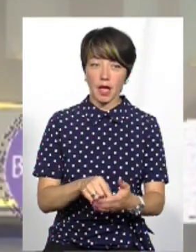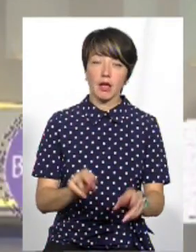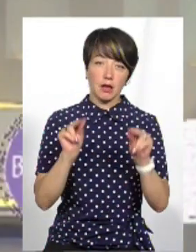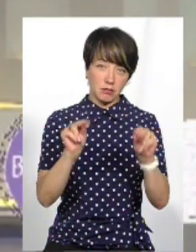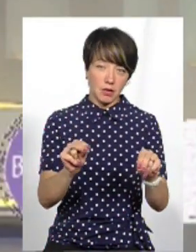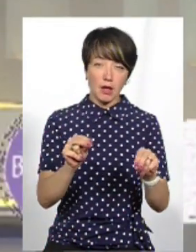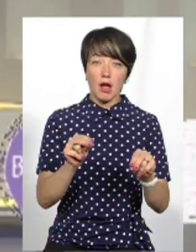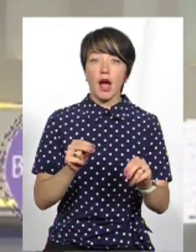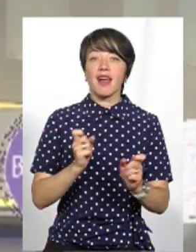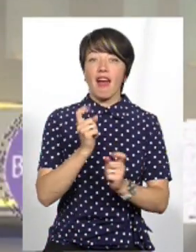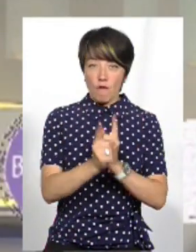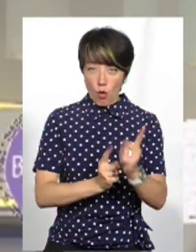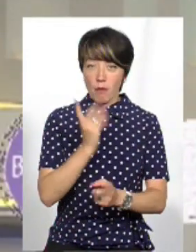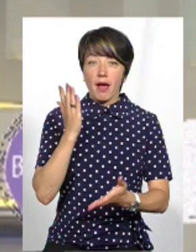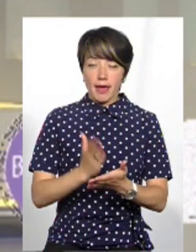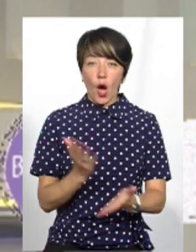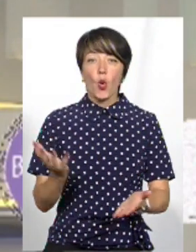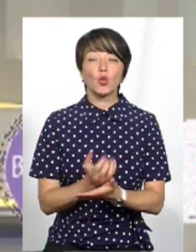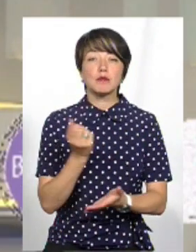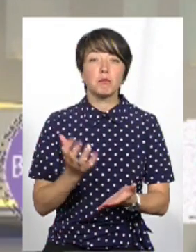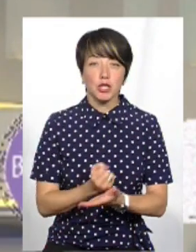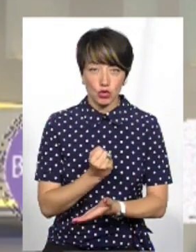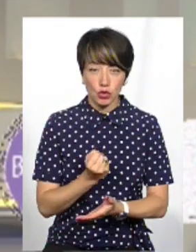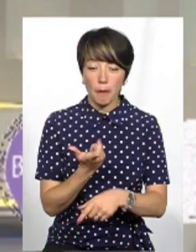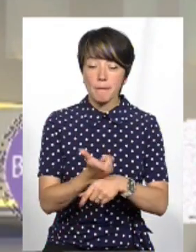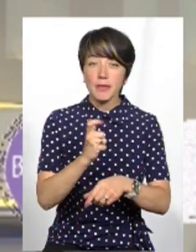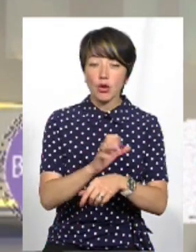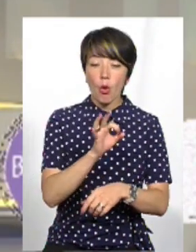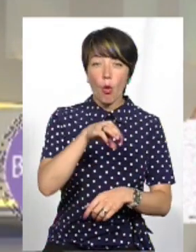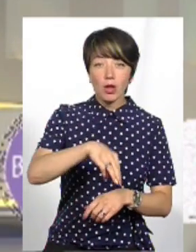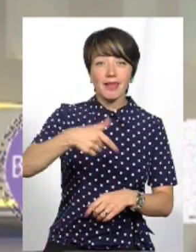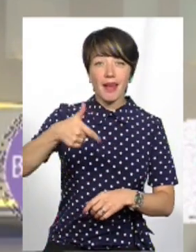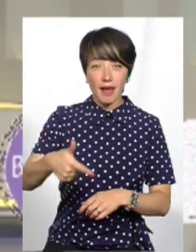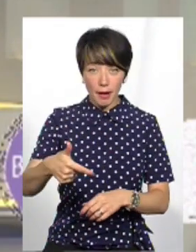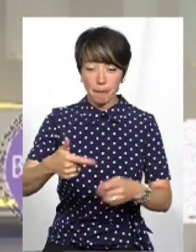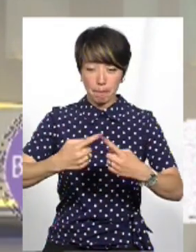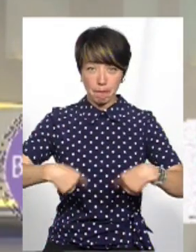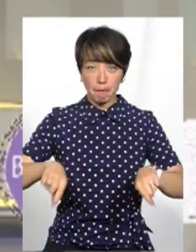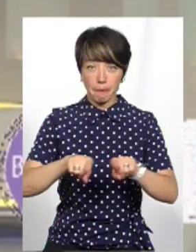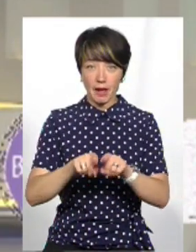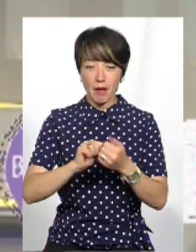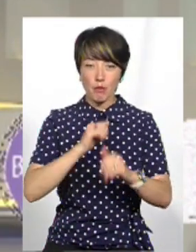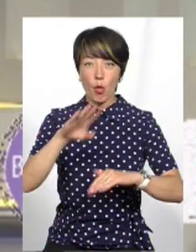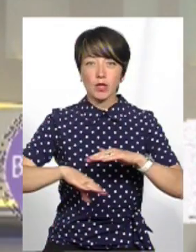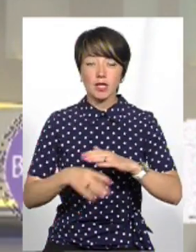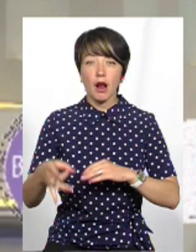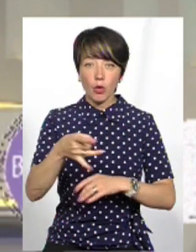реформа етномерки є досить успішною. По більшості ОТГ, навіть того округу, де я балотуюся на Кам'янеччині,